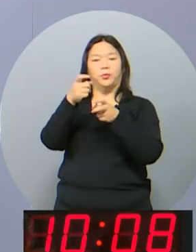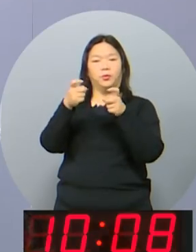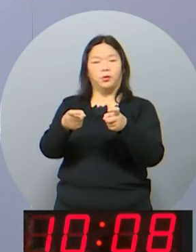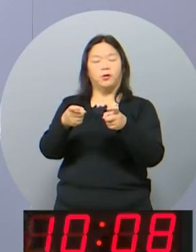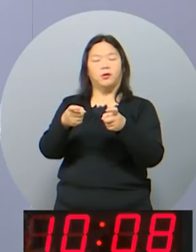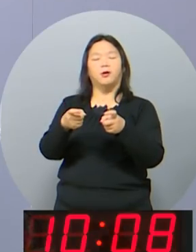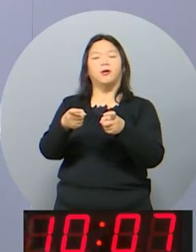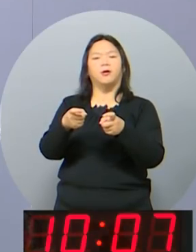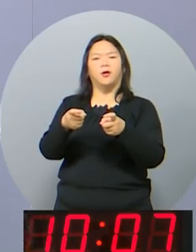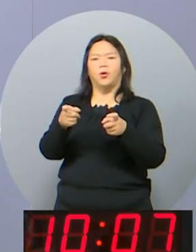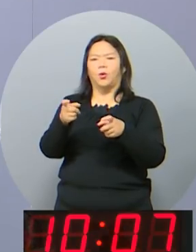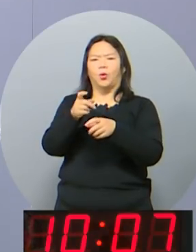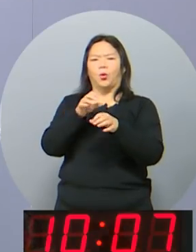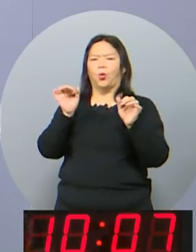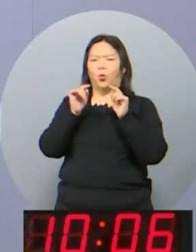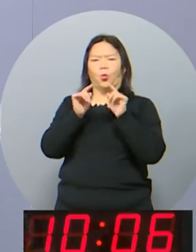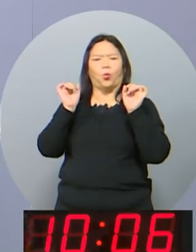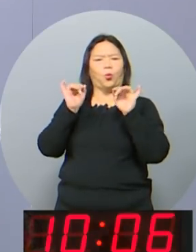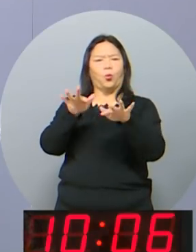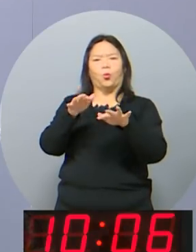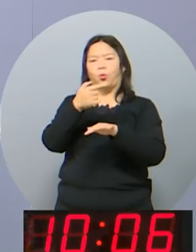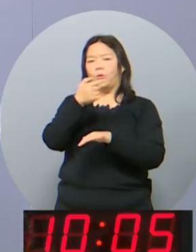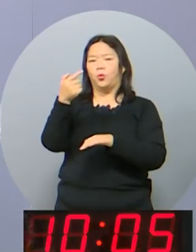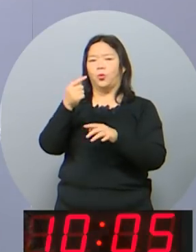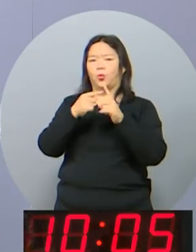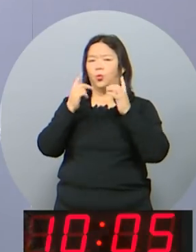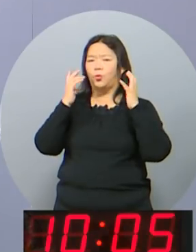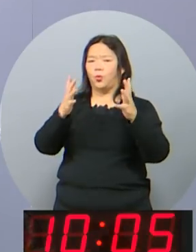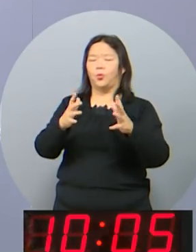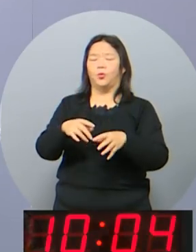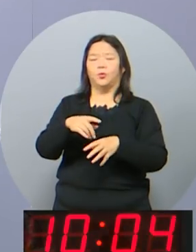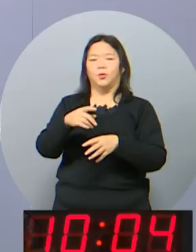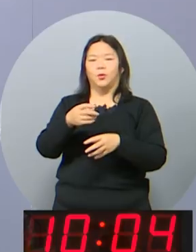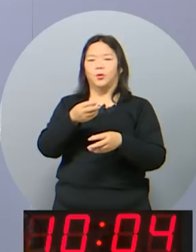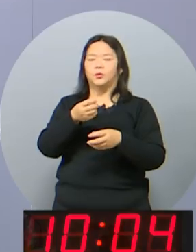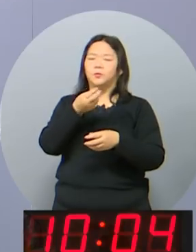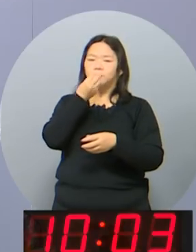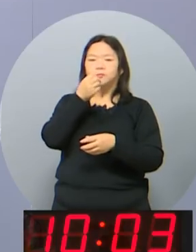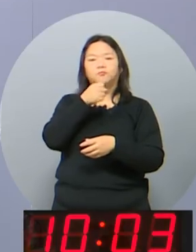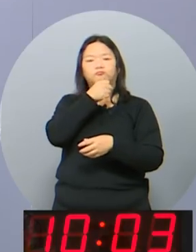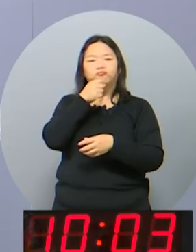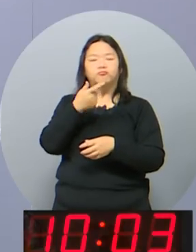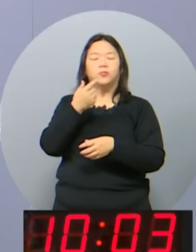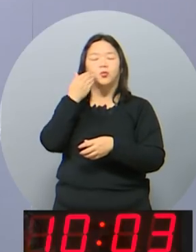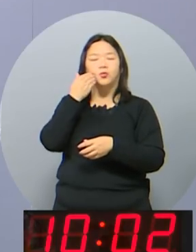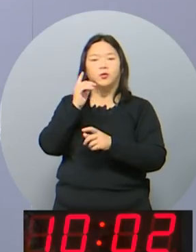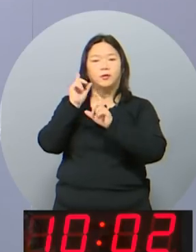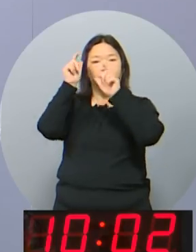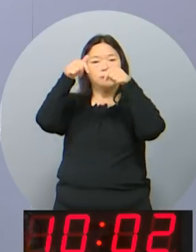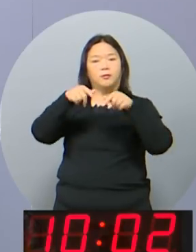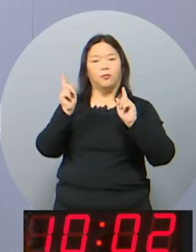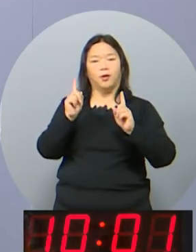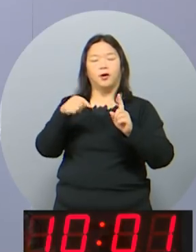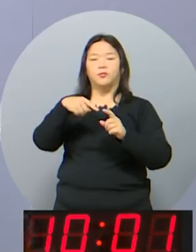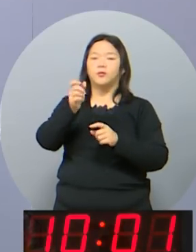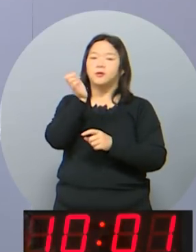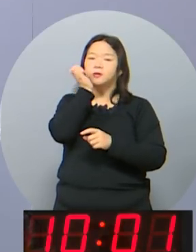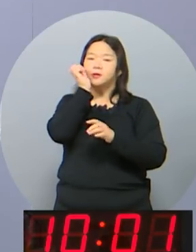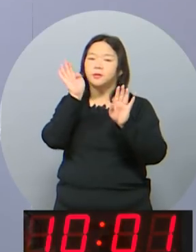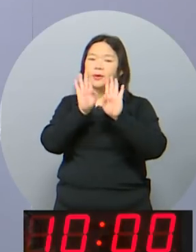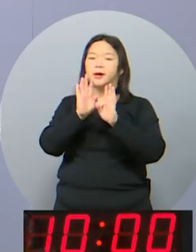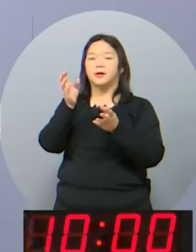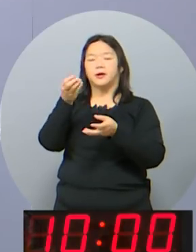港生意非常非常的好，游客也非常的多，如果一日有到石门在那边用